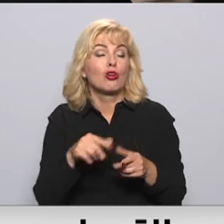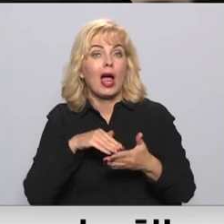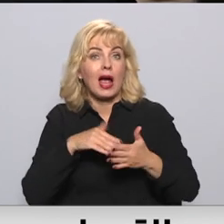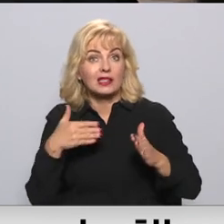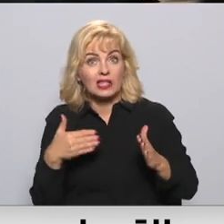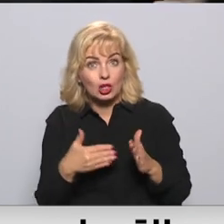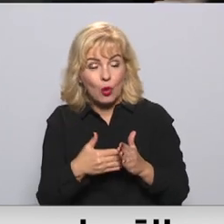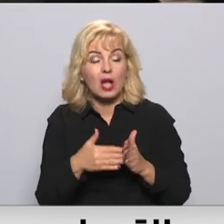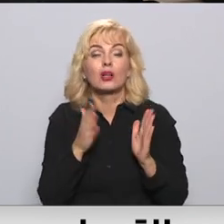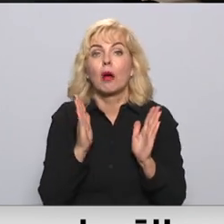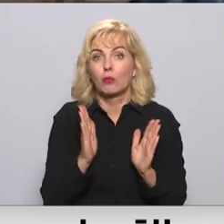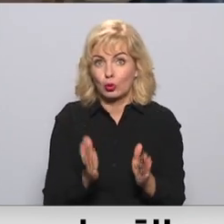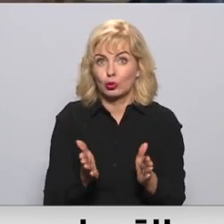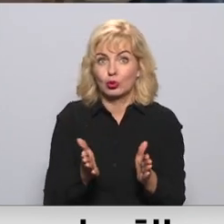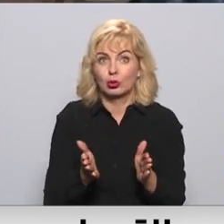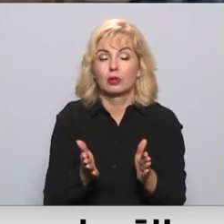situācijā būs arī